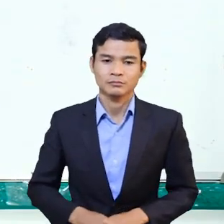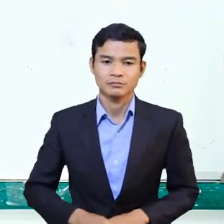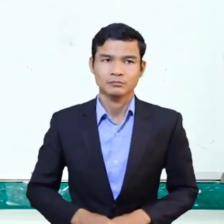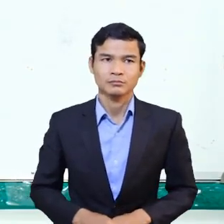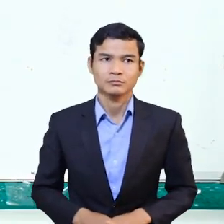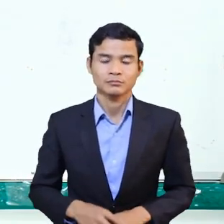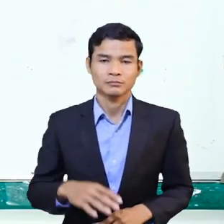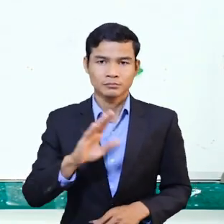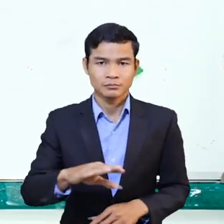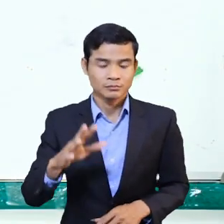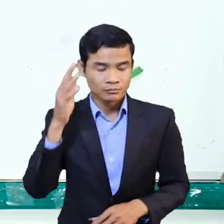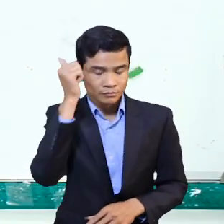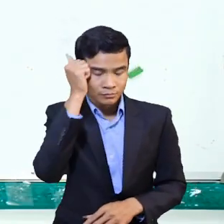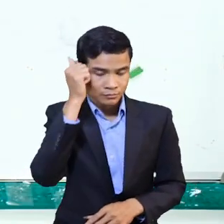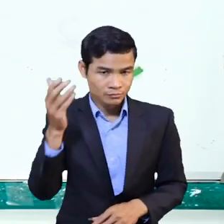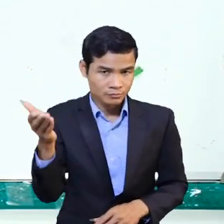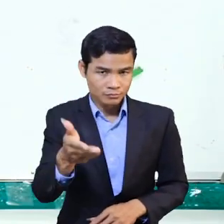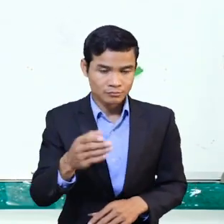cha con chăm tới con